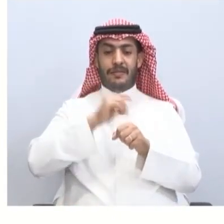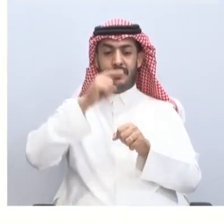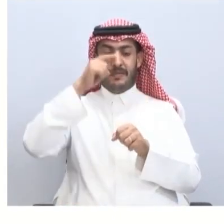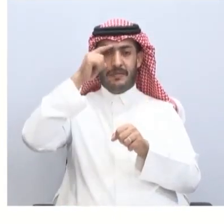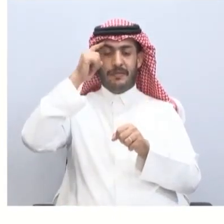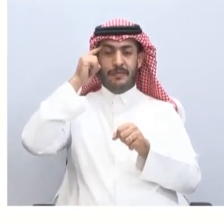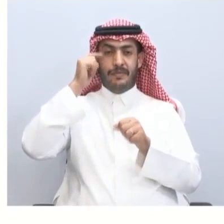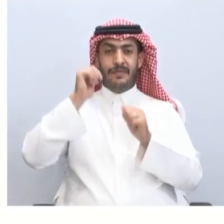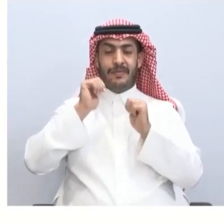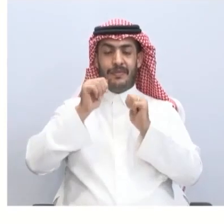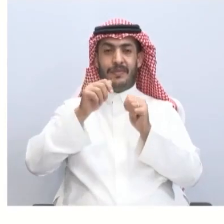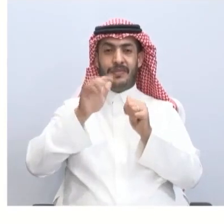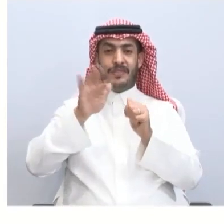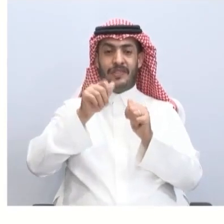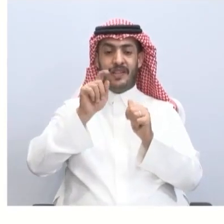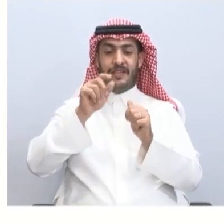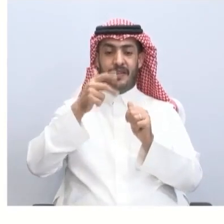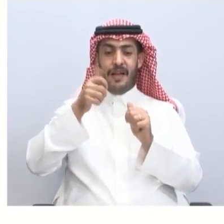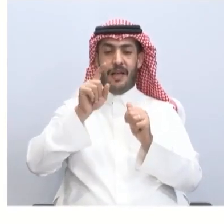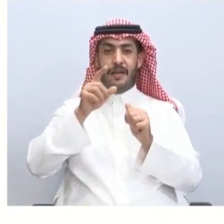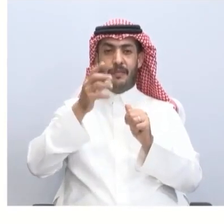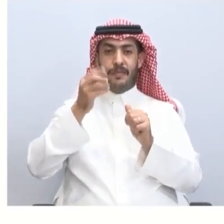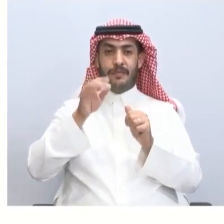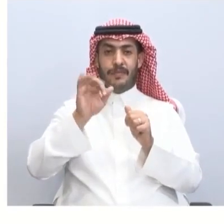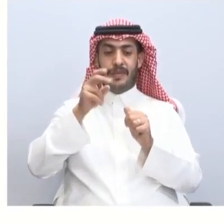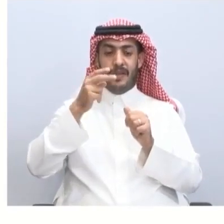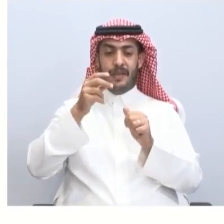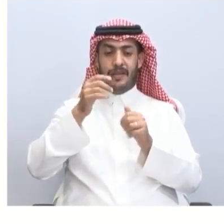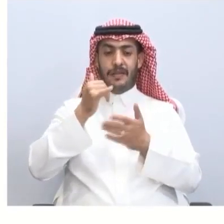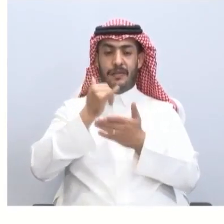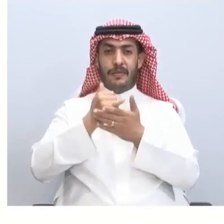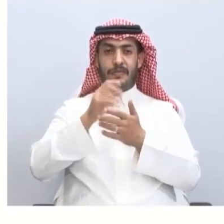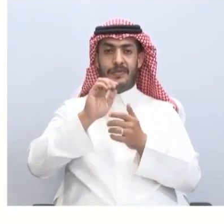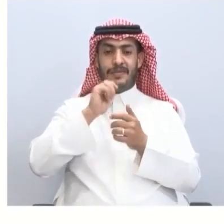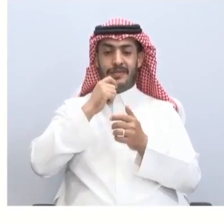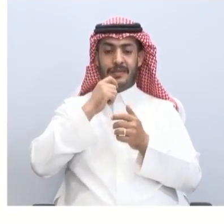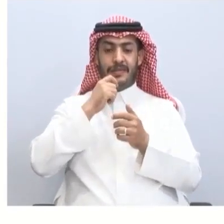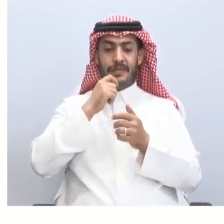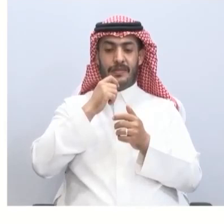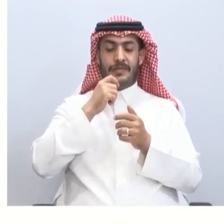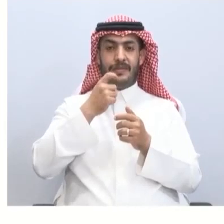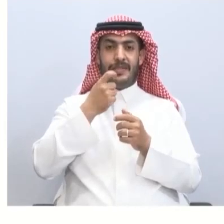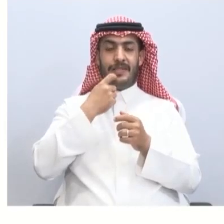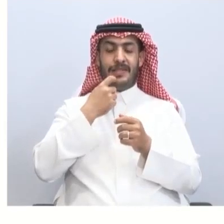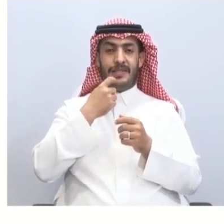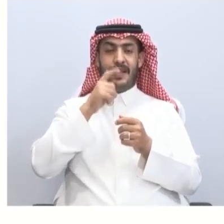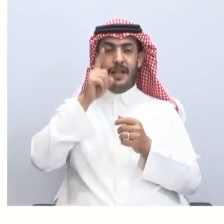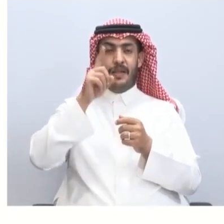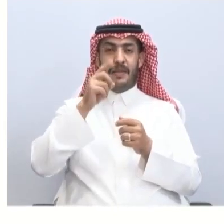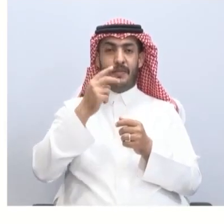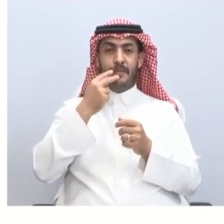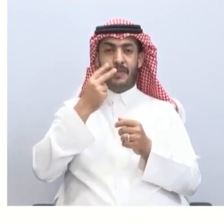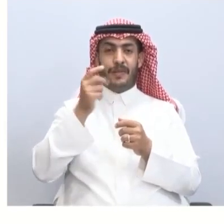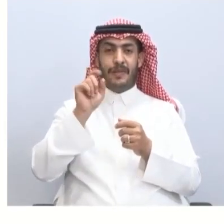ماذا هاجم الشريف غالب بن مساعد اقليم السر الممتازين في عام